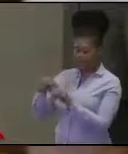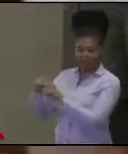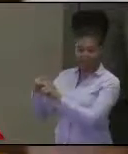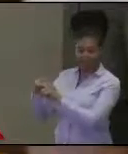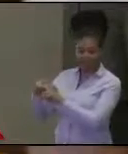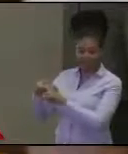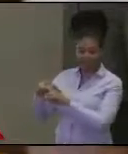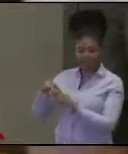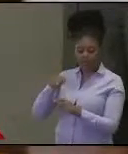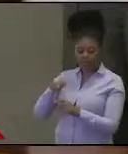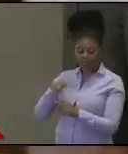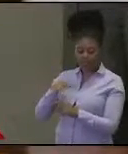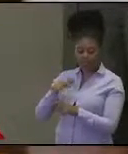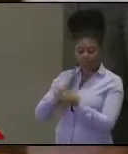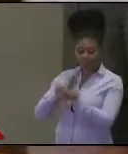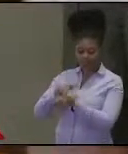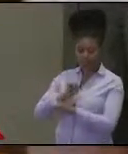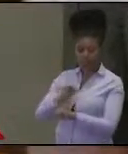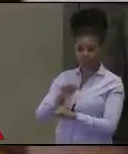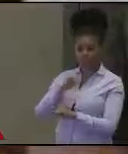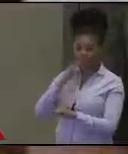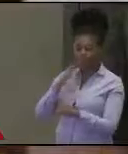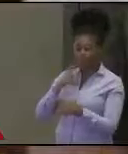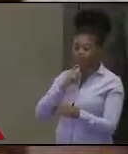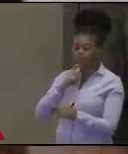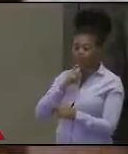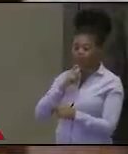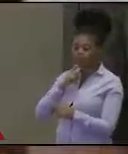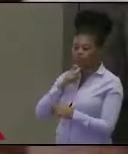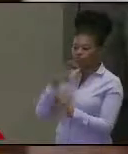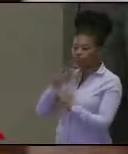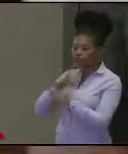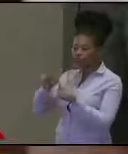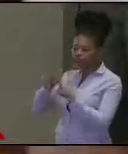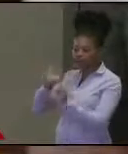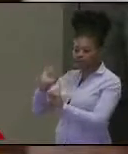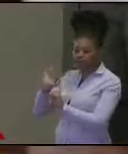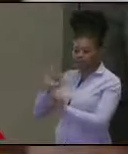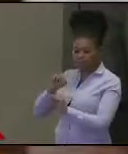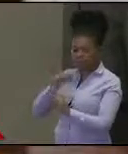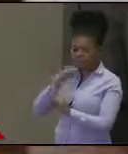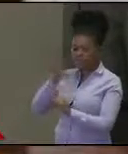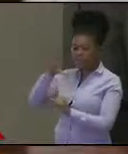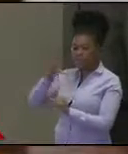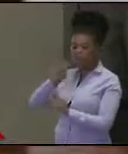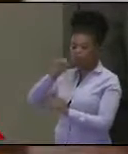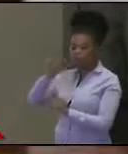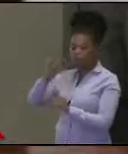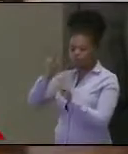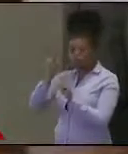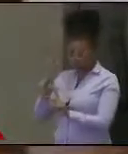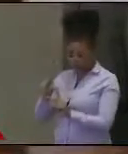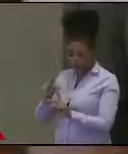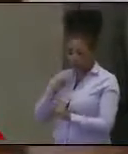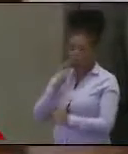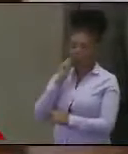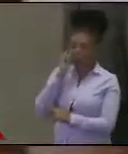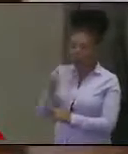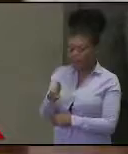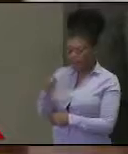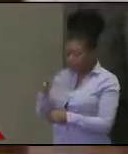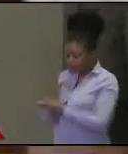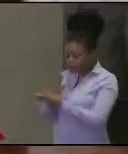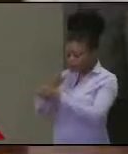ntsimi sakusetyenziswa laa language yapha izayokothulwa ngumntu ozafika ayithatha ayirhafele laa